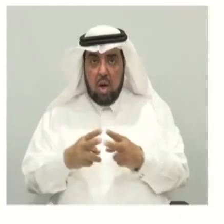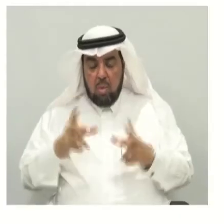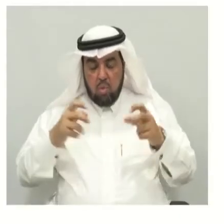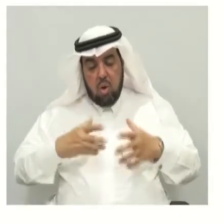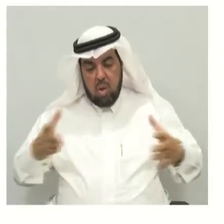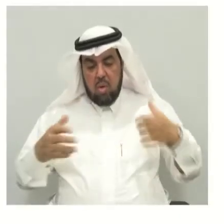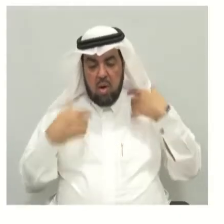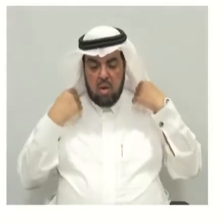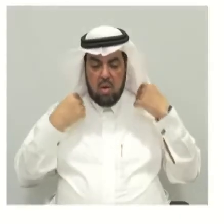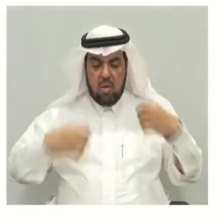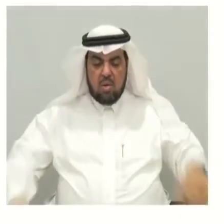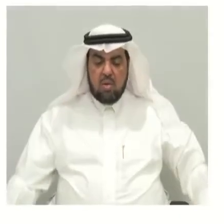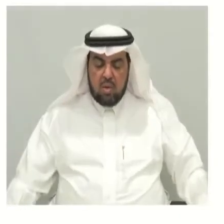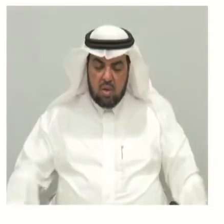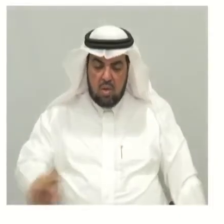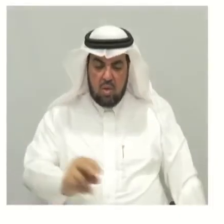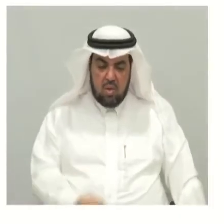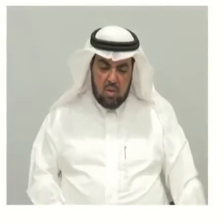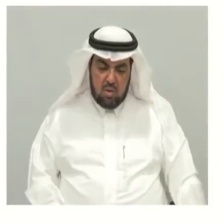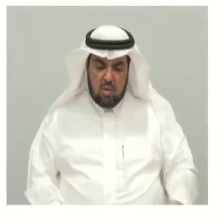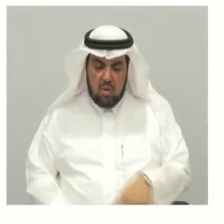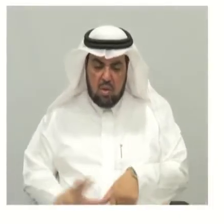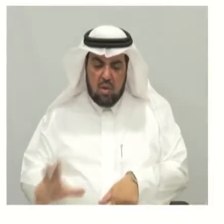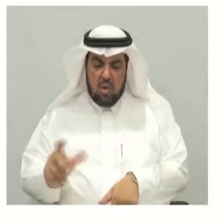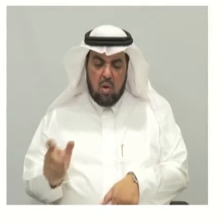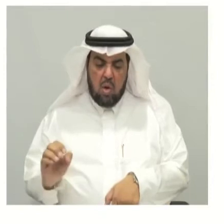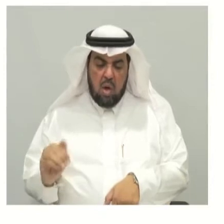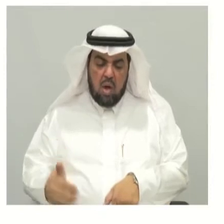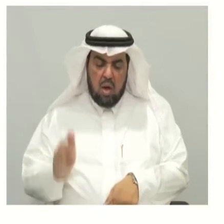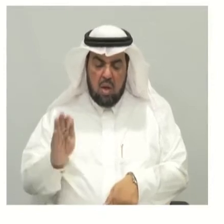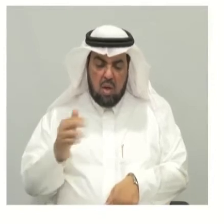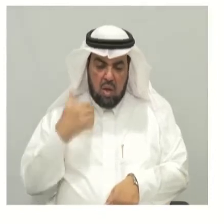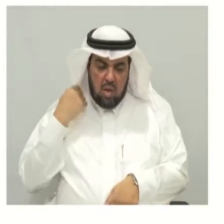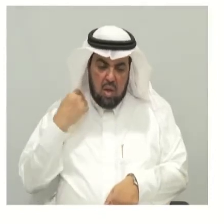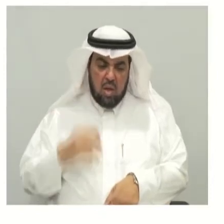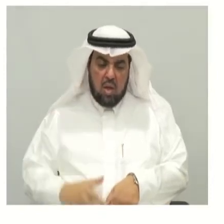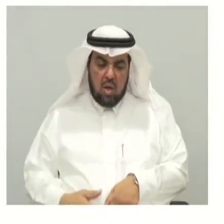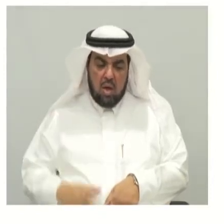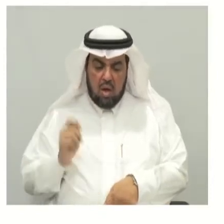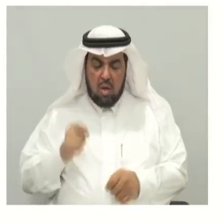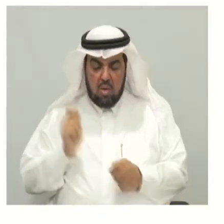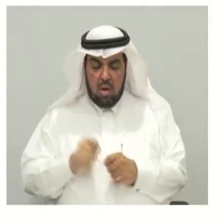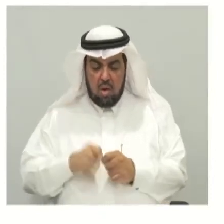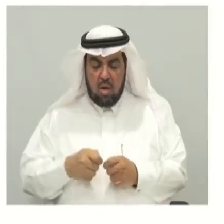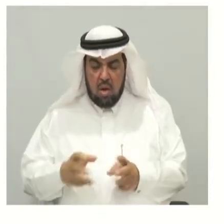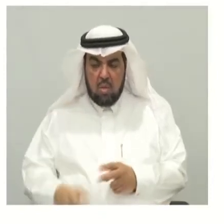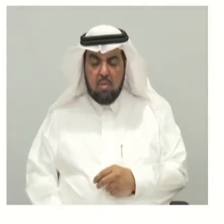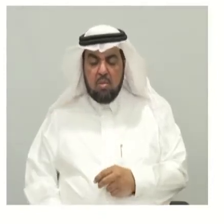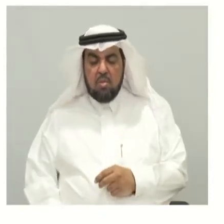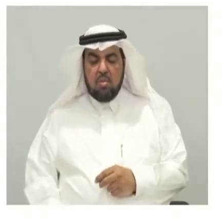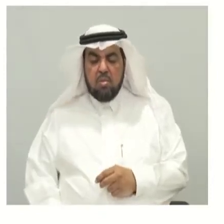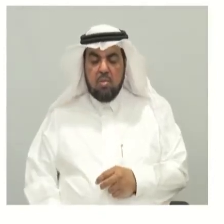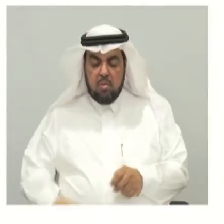إذا هنشوف مع بعض، هذا النحاس اللي هي أسلاك فلز لامع قابل للطرق. عندما تطرق